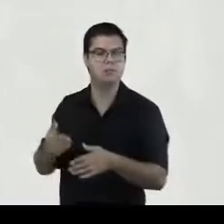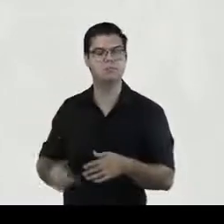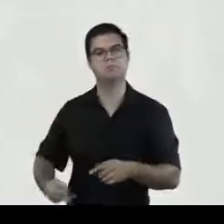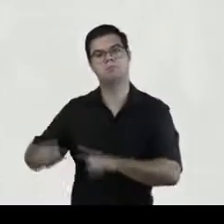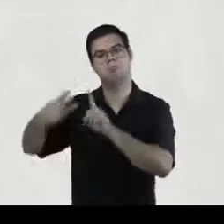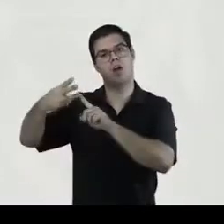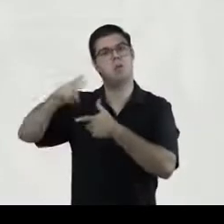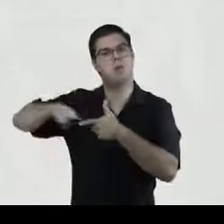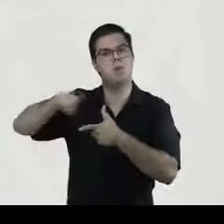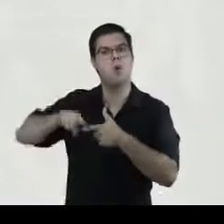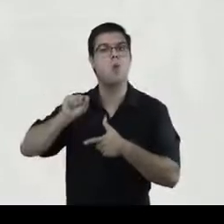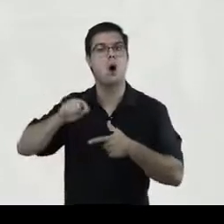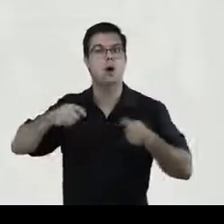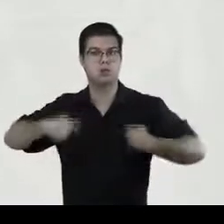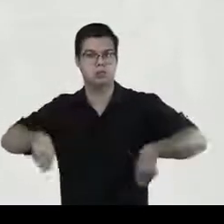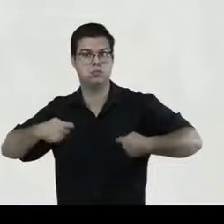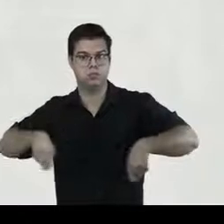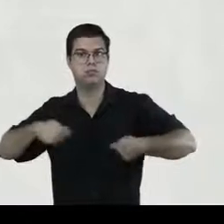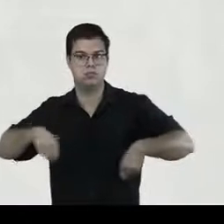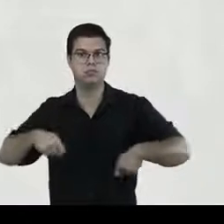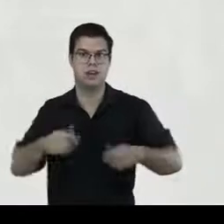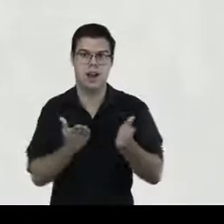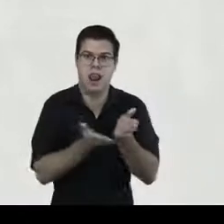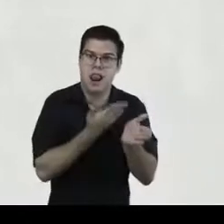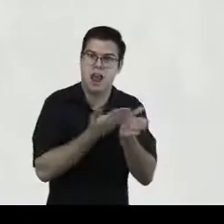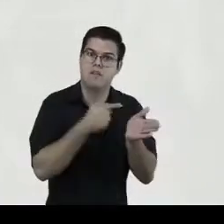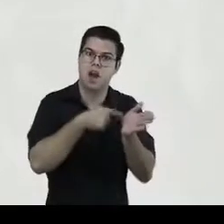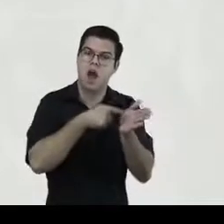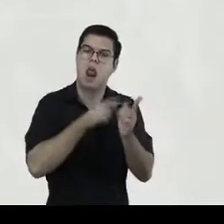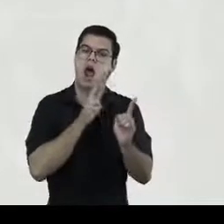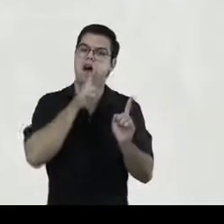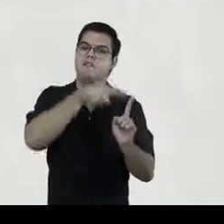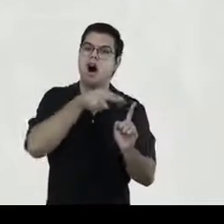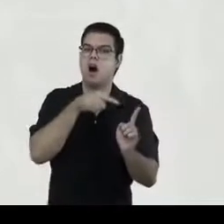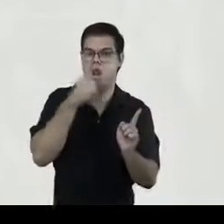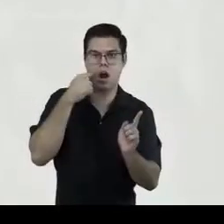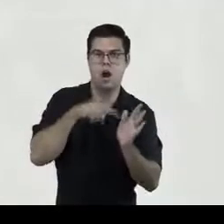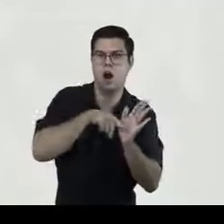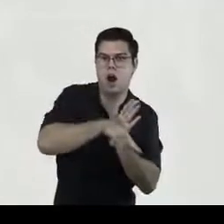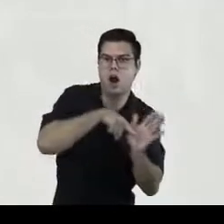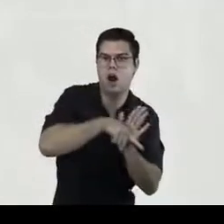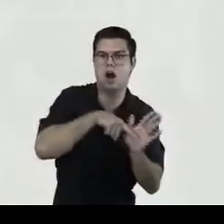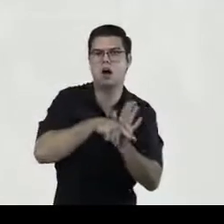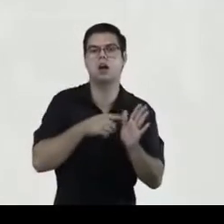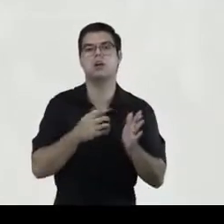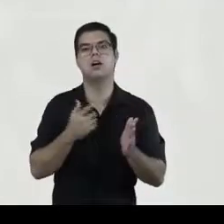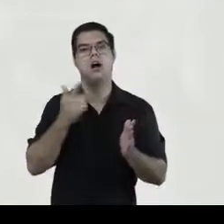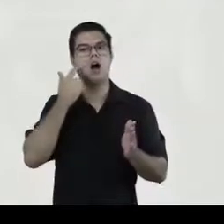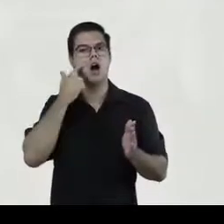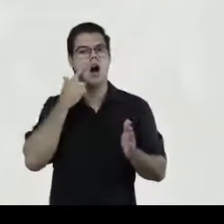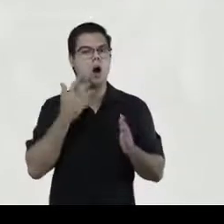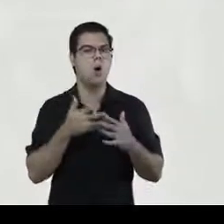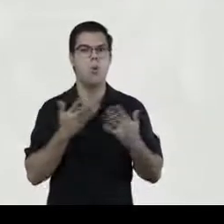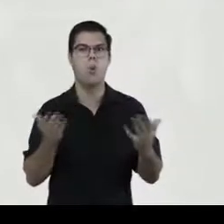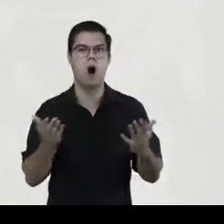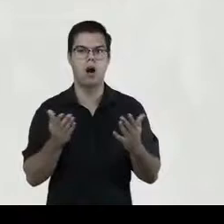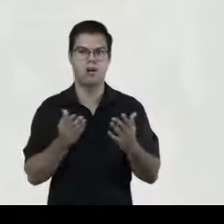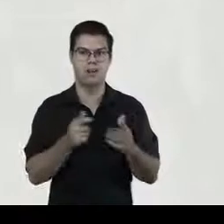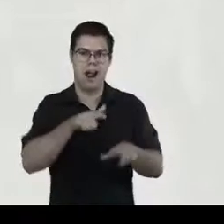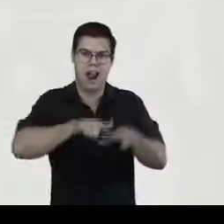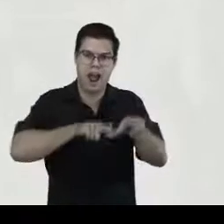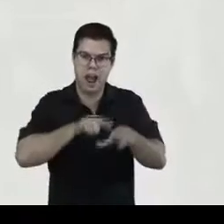diese Schriftgröße und die M- oder Q-Form nachschlagen kann. Und dieses Referenzwerk ist extrem